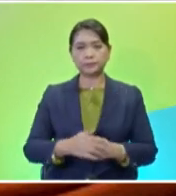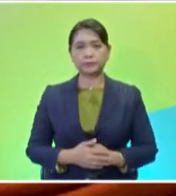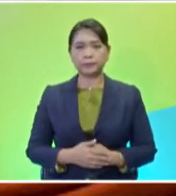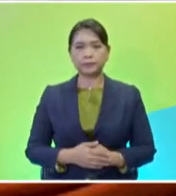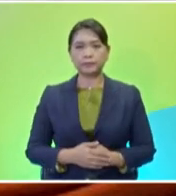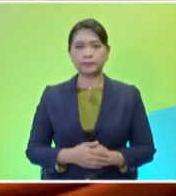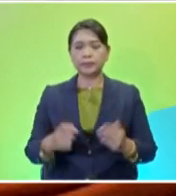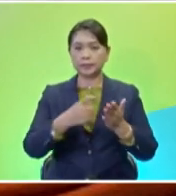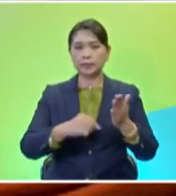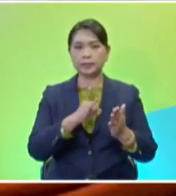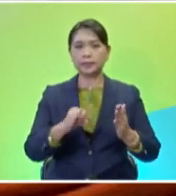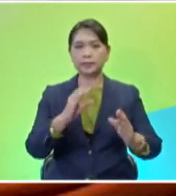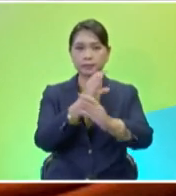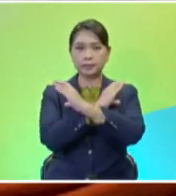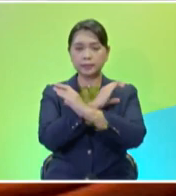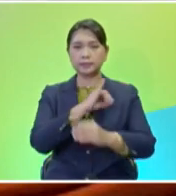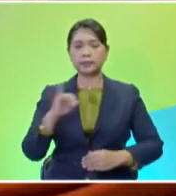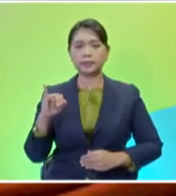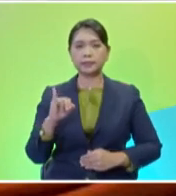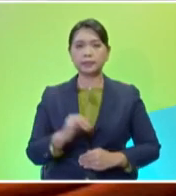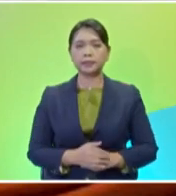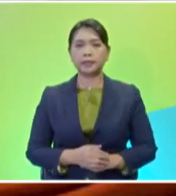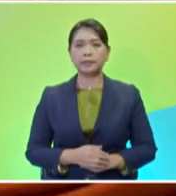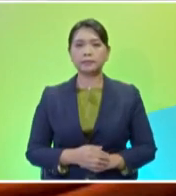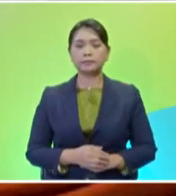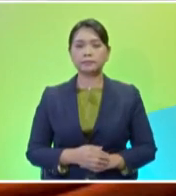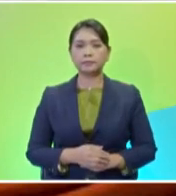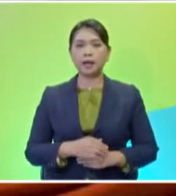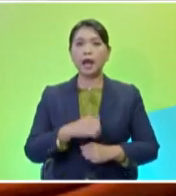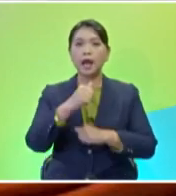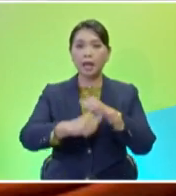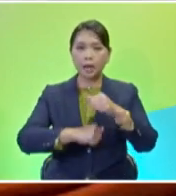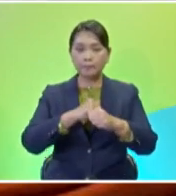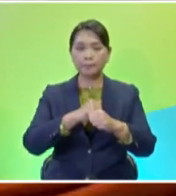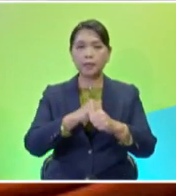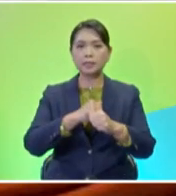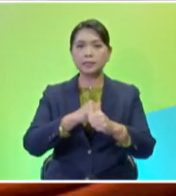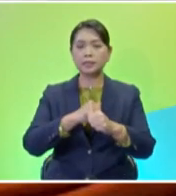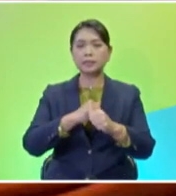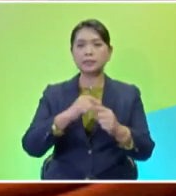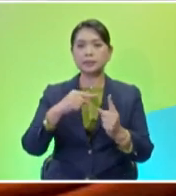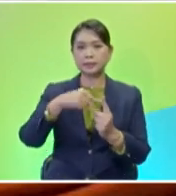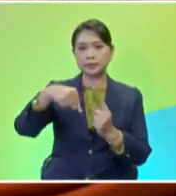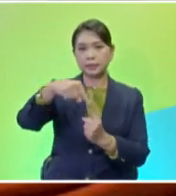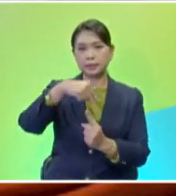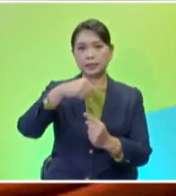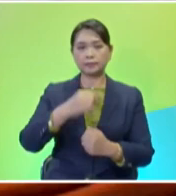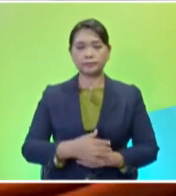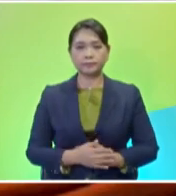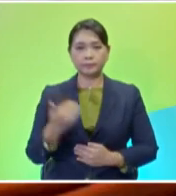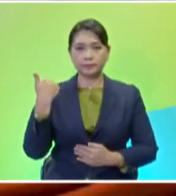sekitar cintai alam sekitar jadi adalah kita nilai murid-murid di dalam